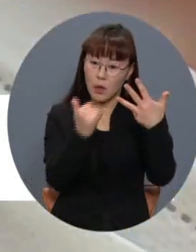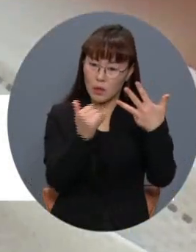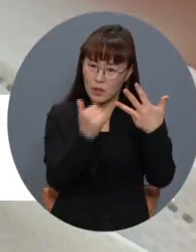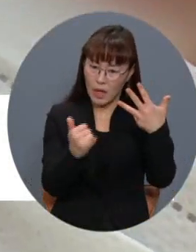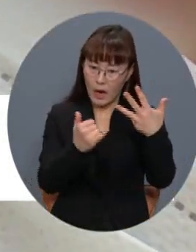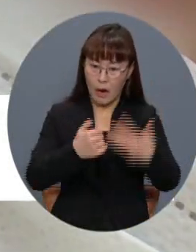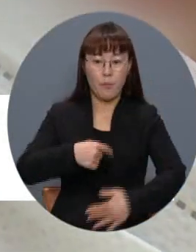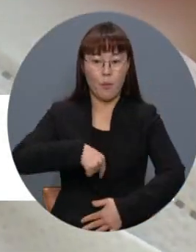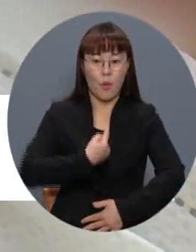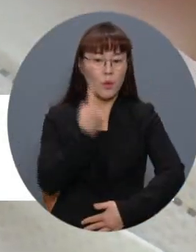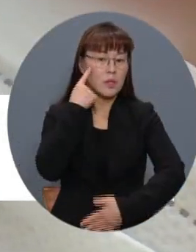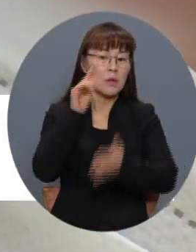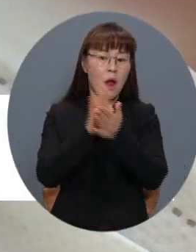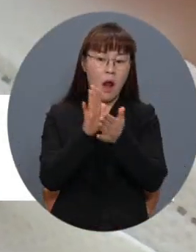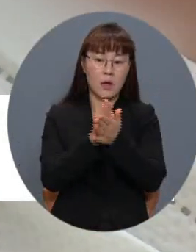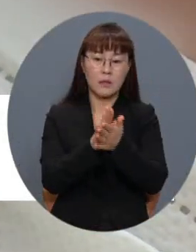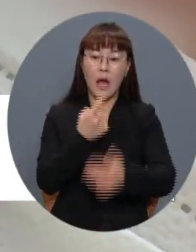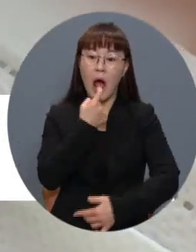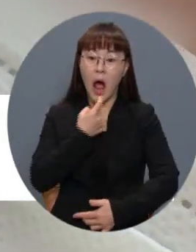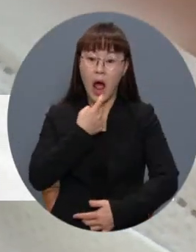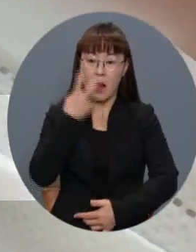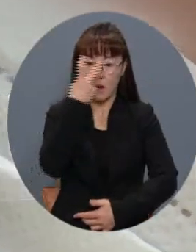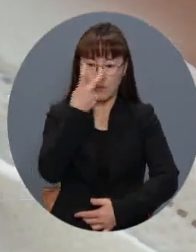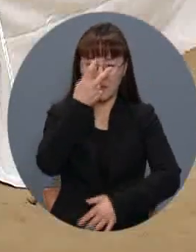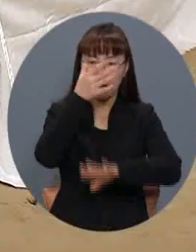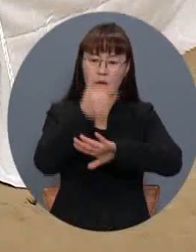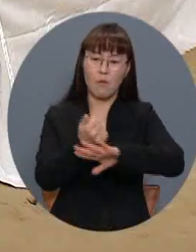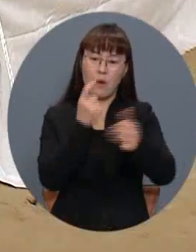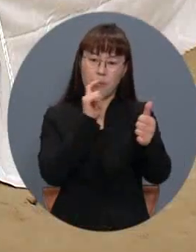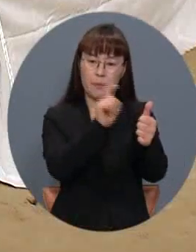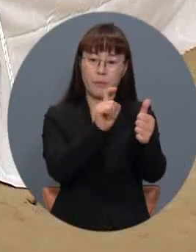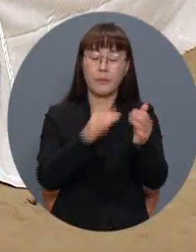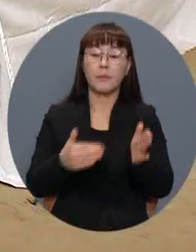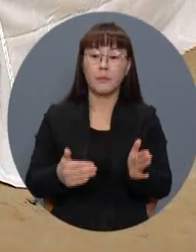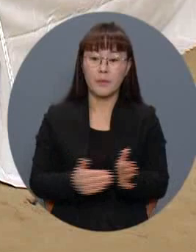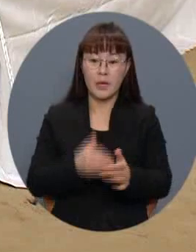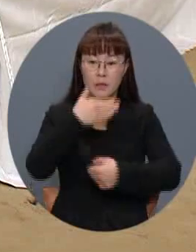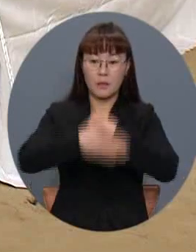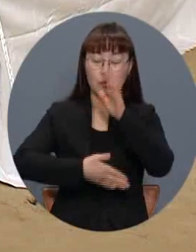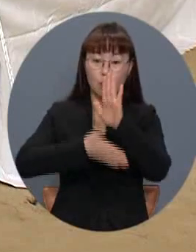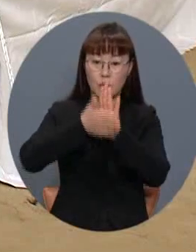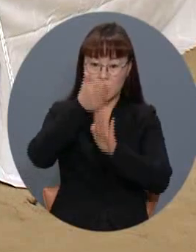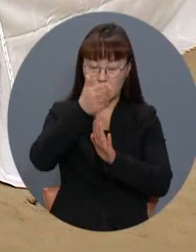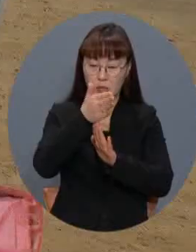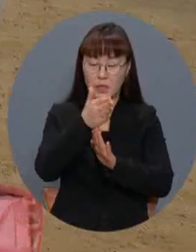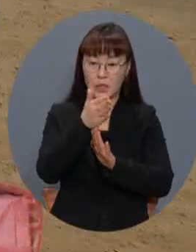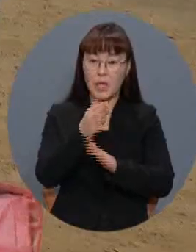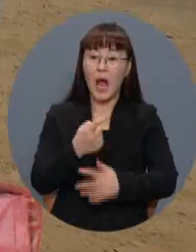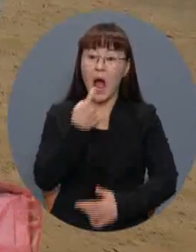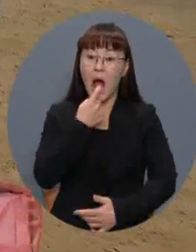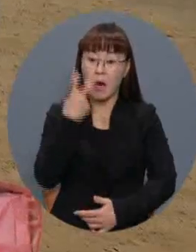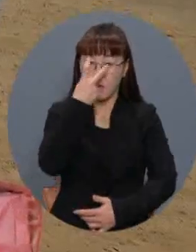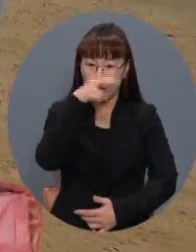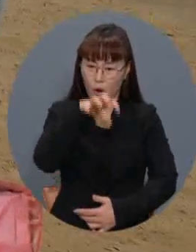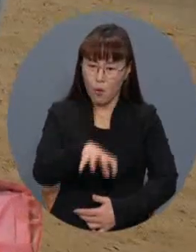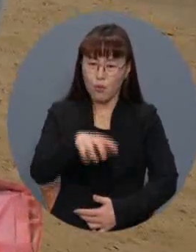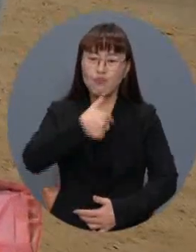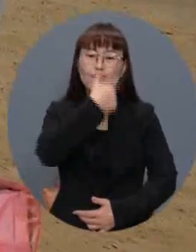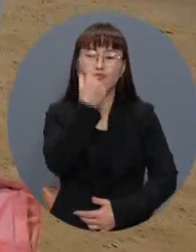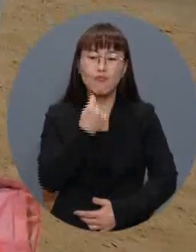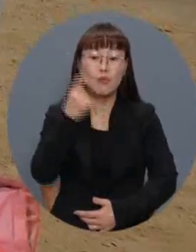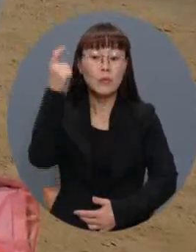관련성이 없이 자발적인 검사에 의한 확진자였습니다. 대구시는 선별검사소가 부족하다고